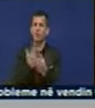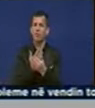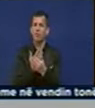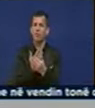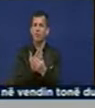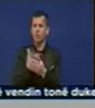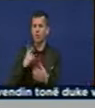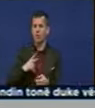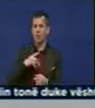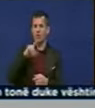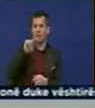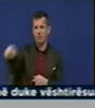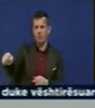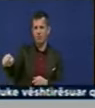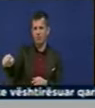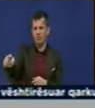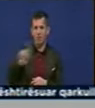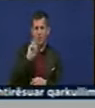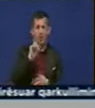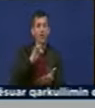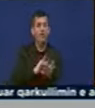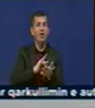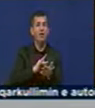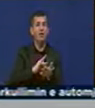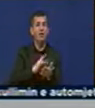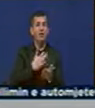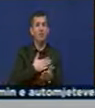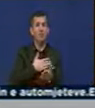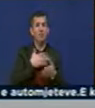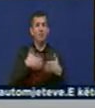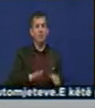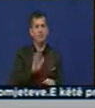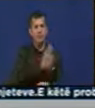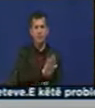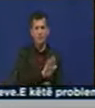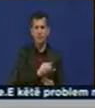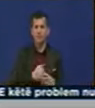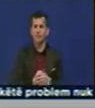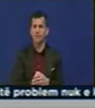në qytetin e Vrajës e jo në vendlindjen ku janë ata.